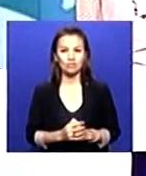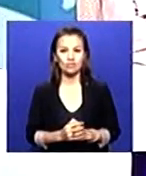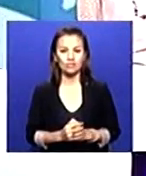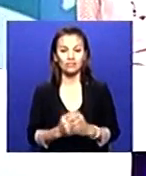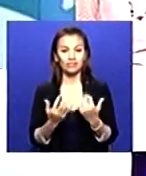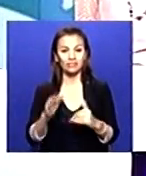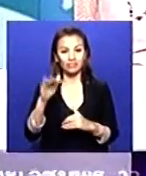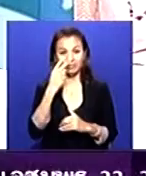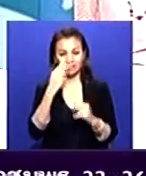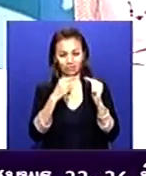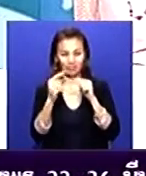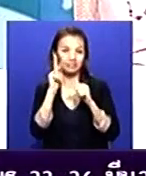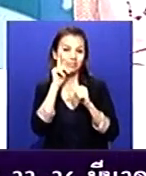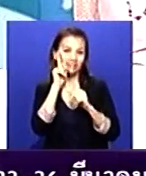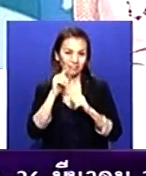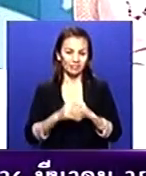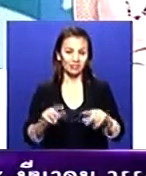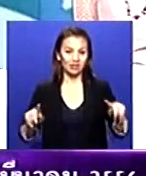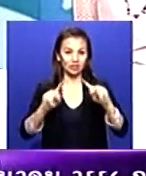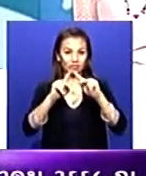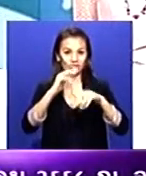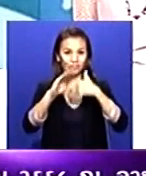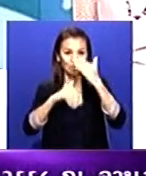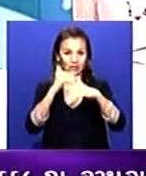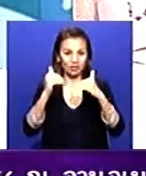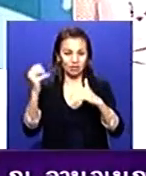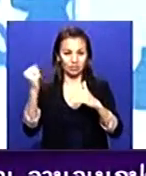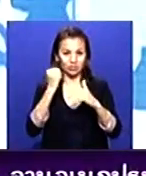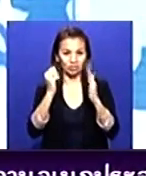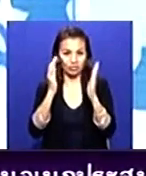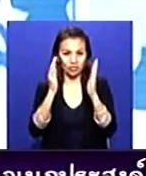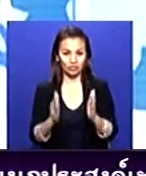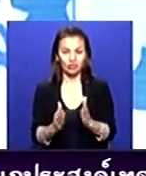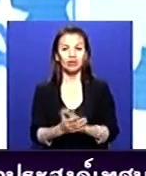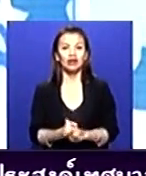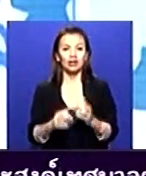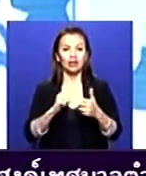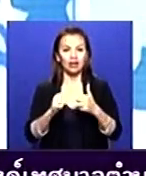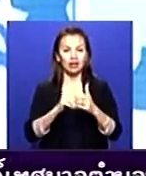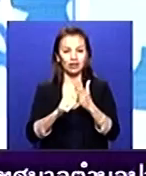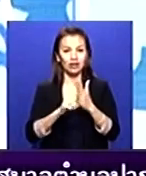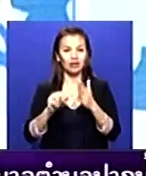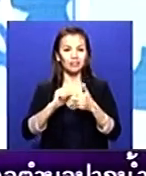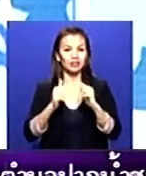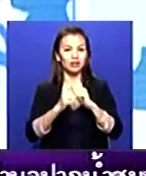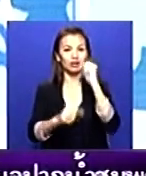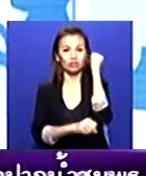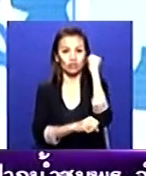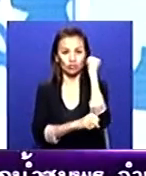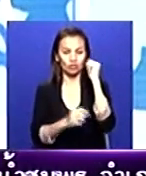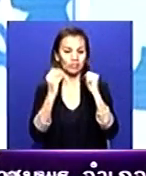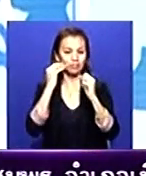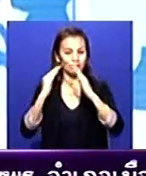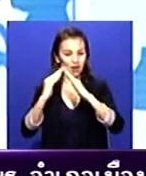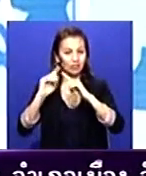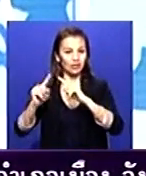กลับมาติดตามข่าวกันต่อนะคะกระทรวงการพัฒนาสังคมและความมั่นคงของมนุษย์เร่งแก้ปัญหาความยากจนและที่อยู่อาศัยโดยเน้นความร่วมมือของชุม